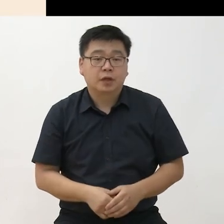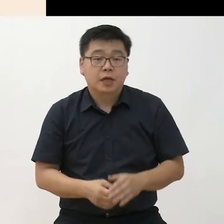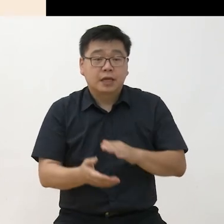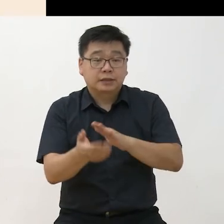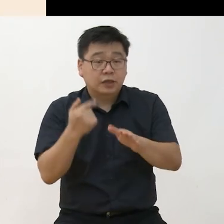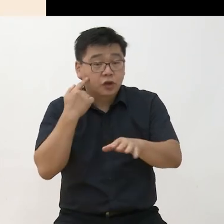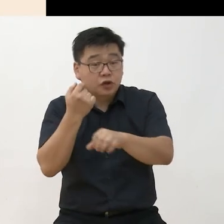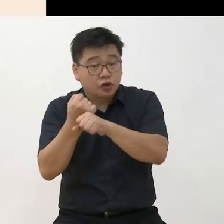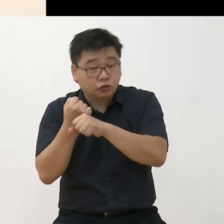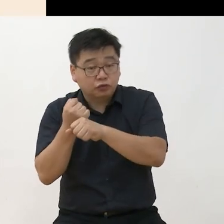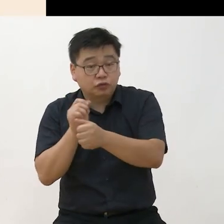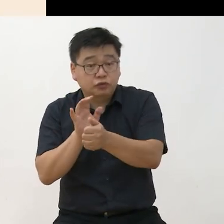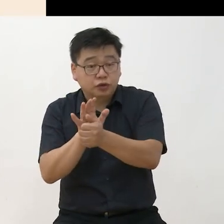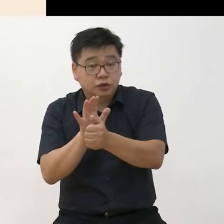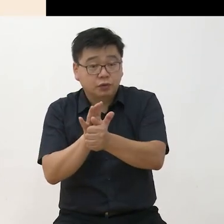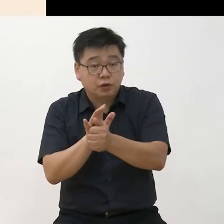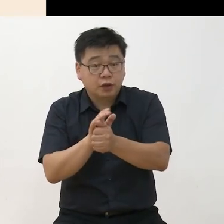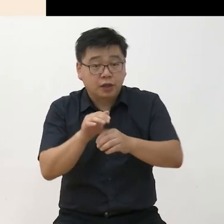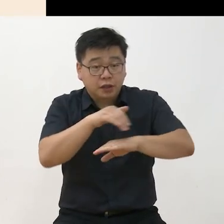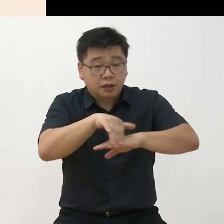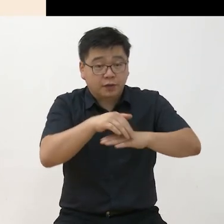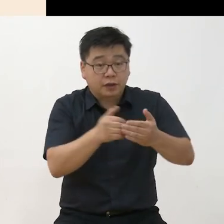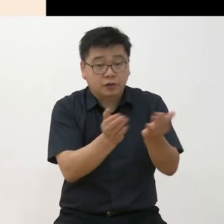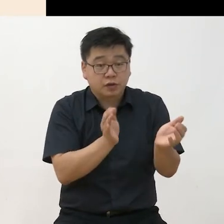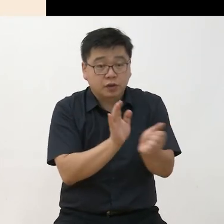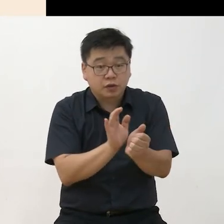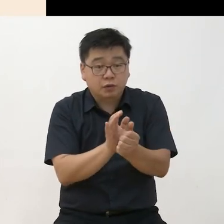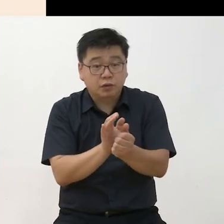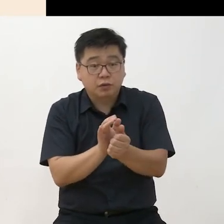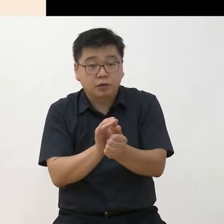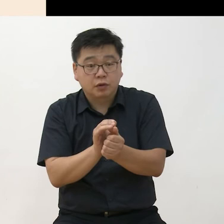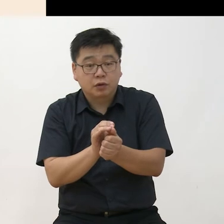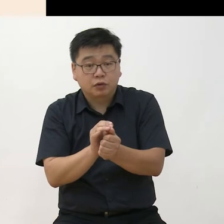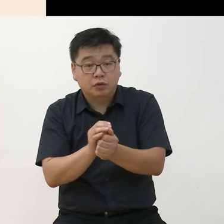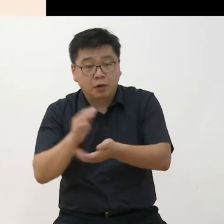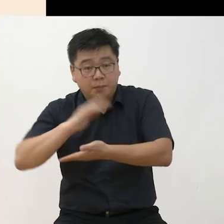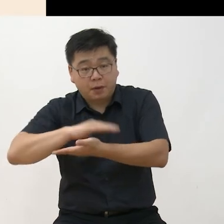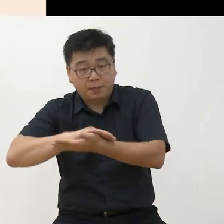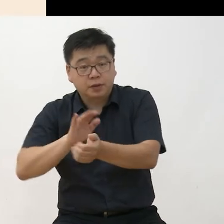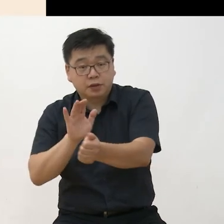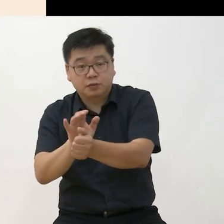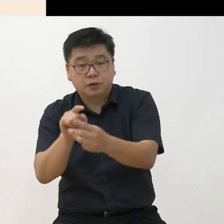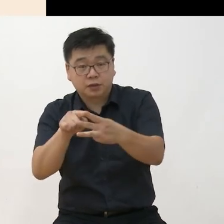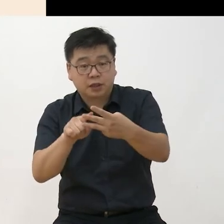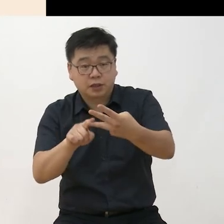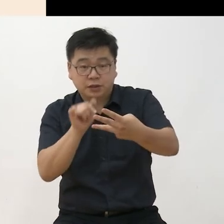지원, 기획 전시 지원, 비평 발간 지원, 이렇게 세 가지 유형으로 지원을 하고 있고요.